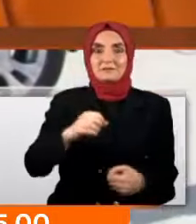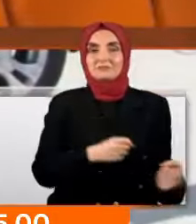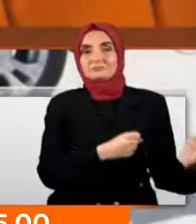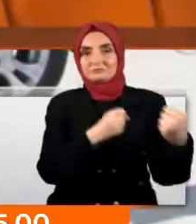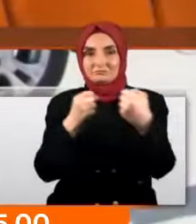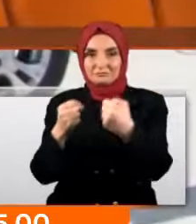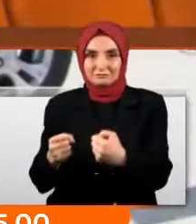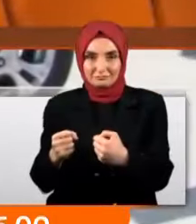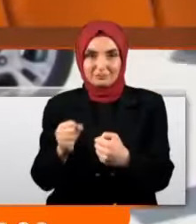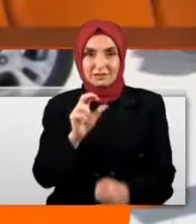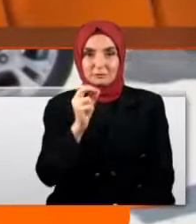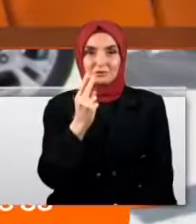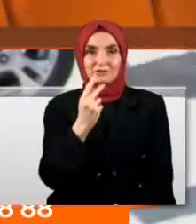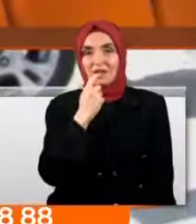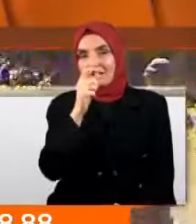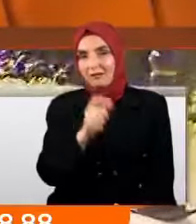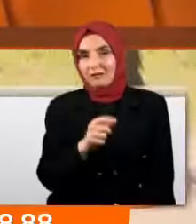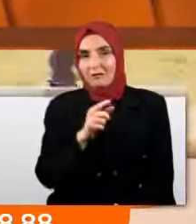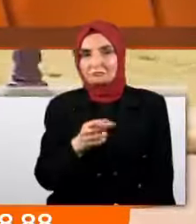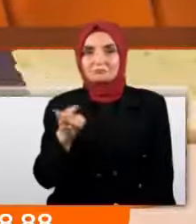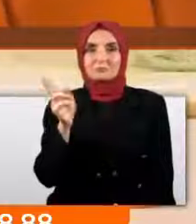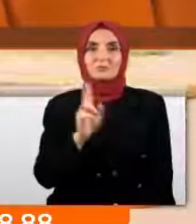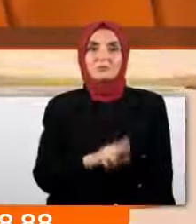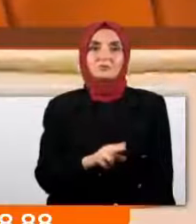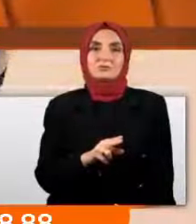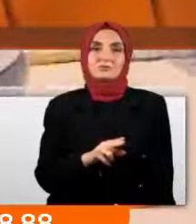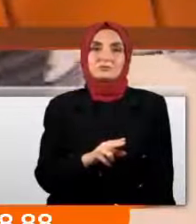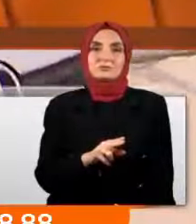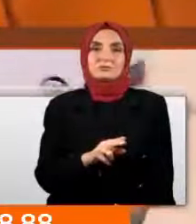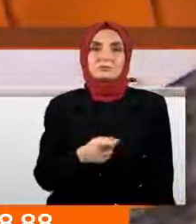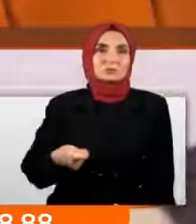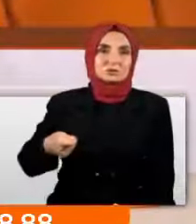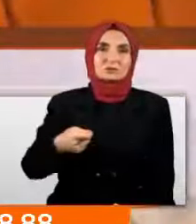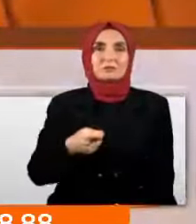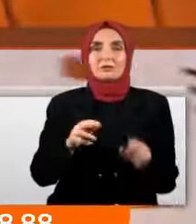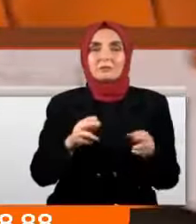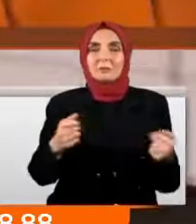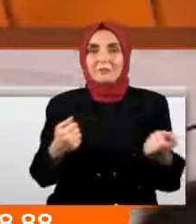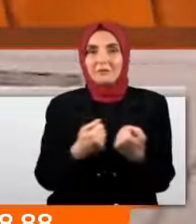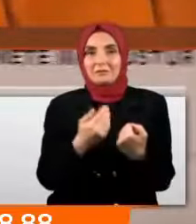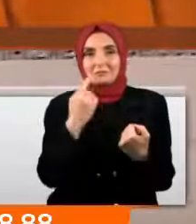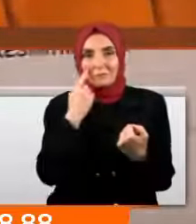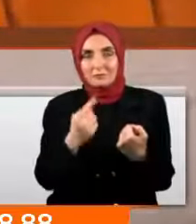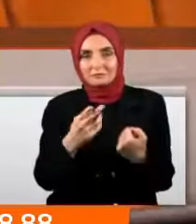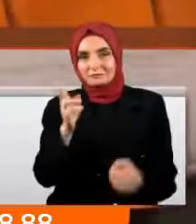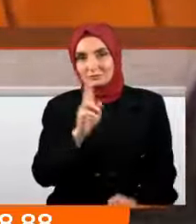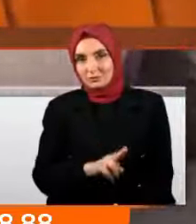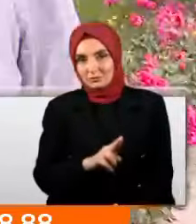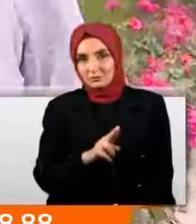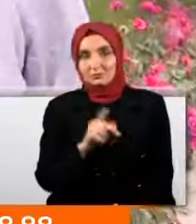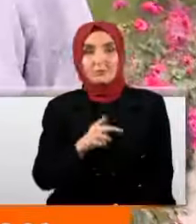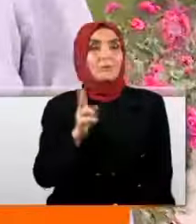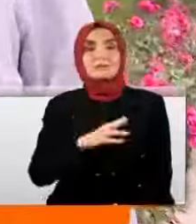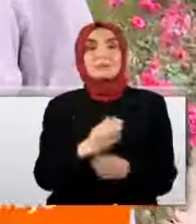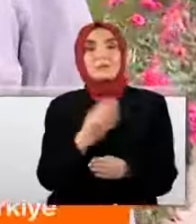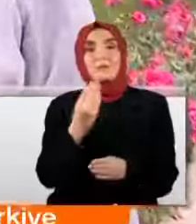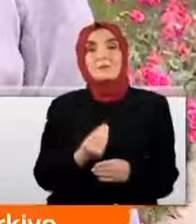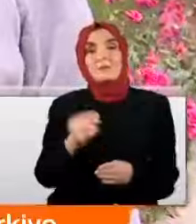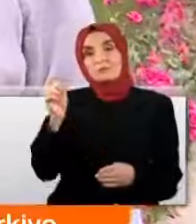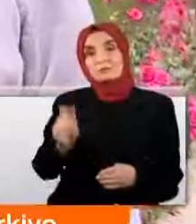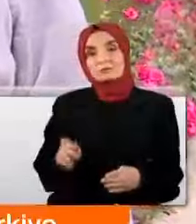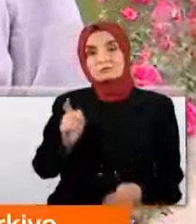Bahar'ı orada yakaladı. Talihsiz adam cinayet gibi kazada can verdi. Onu ölüme sürükleyense serbest kaldı. Benzin